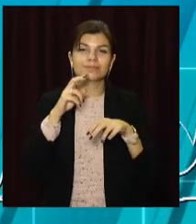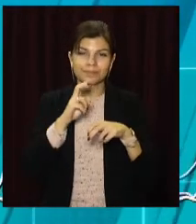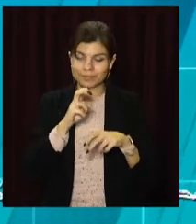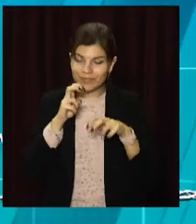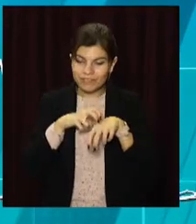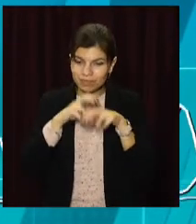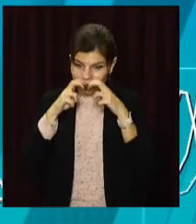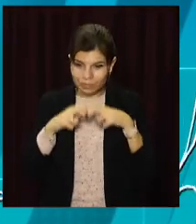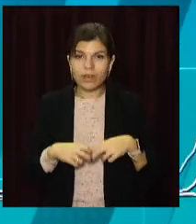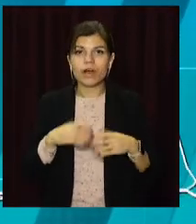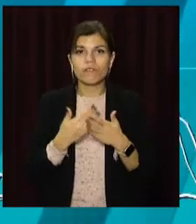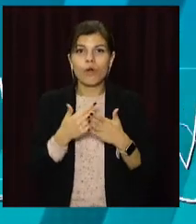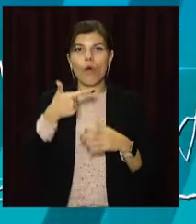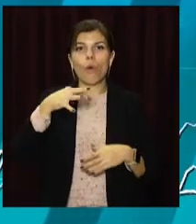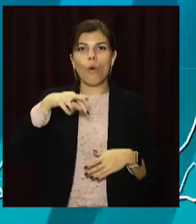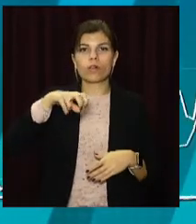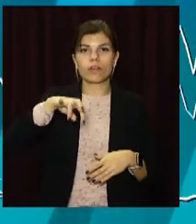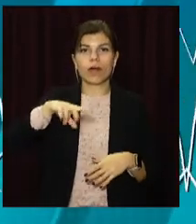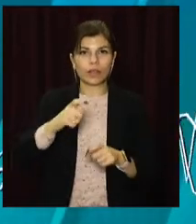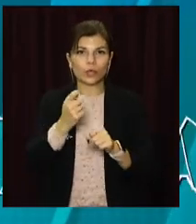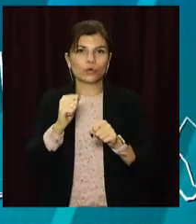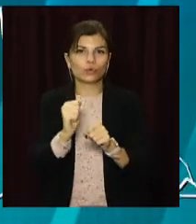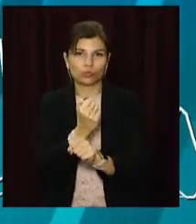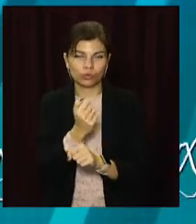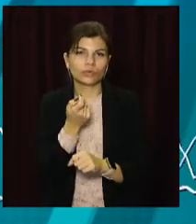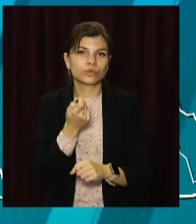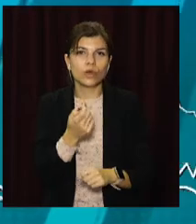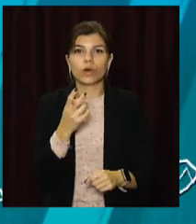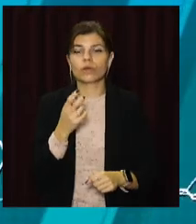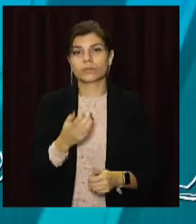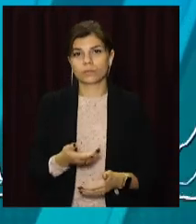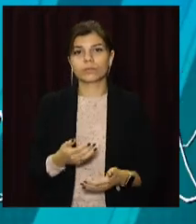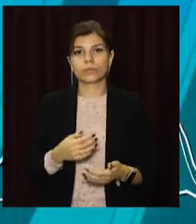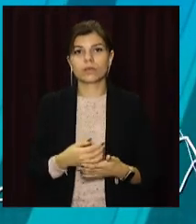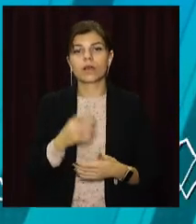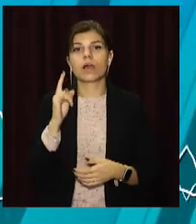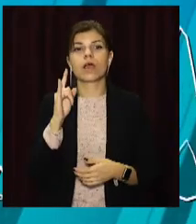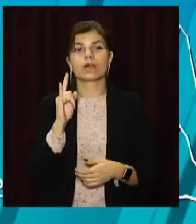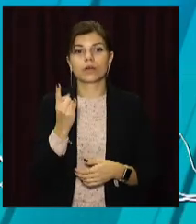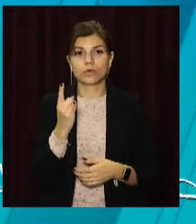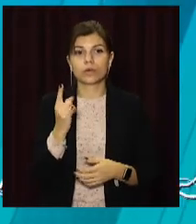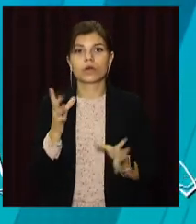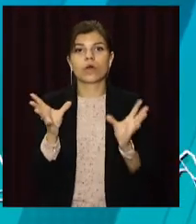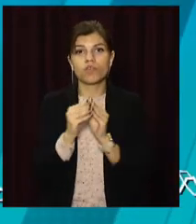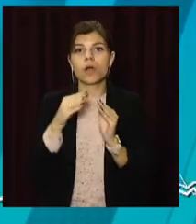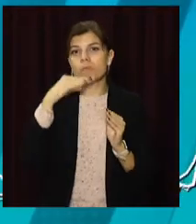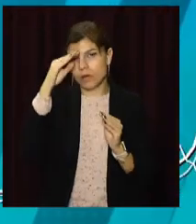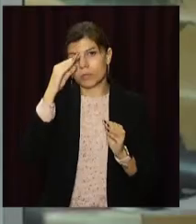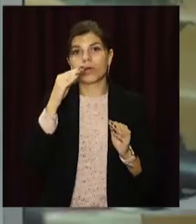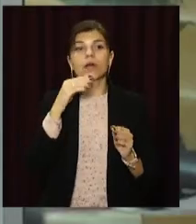диагнозам ушиб голени. Нейрохирурги и нейрохирурги свою патологию они исключили. И ребенок с папой домой поехали.